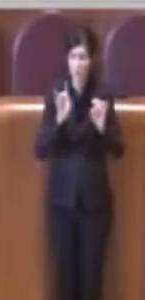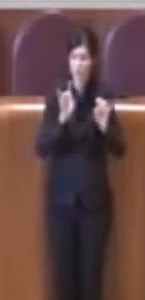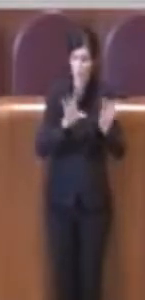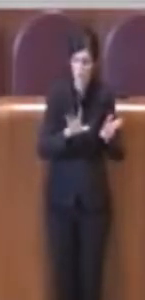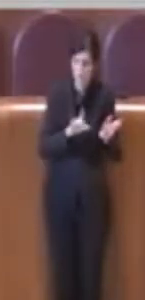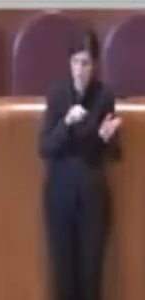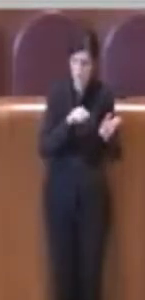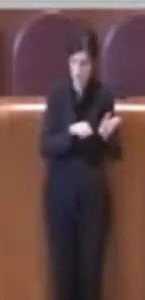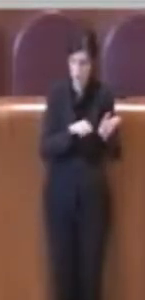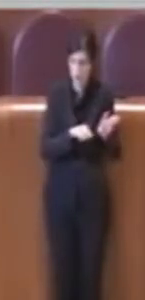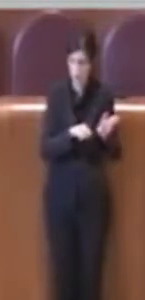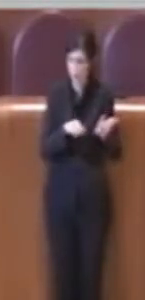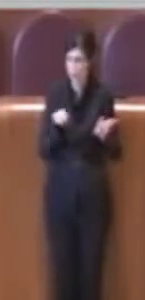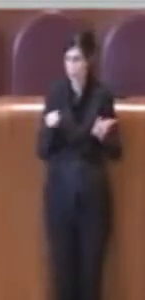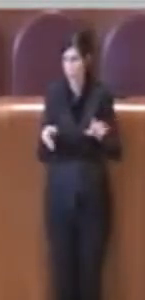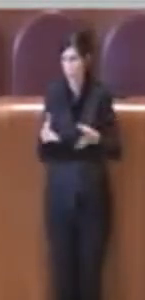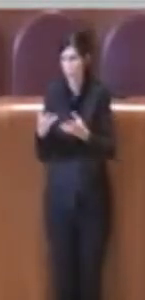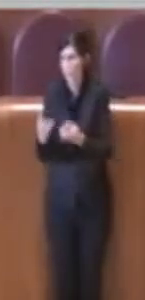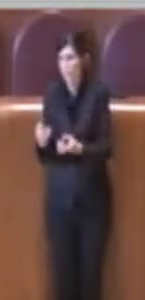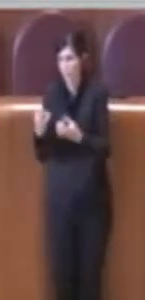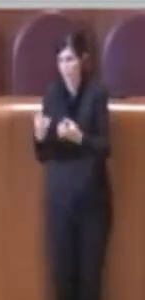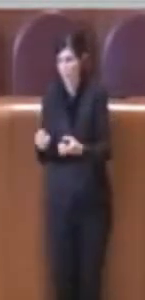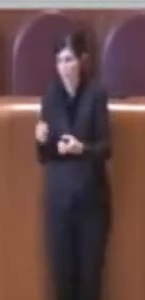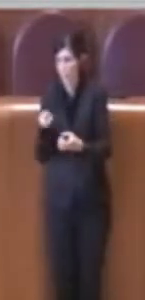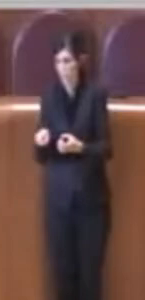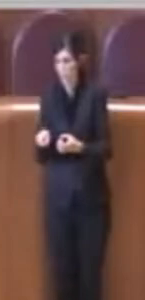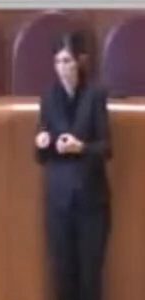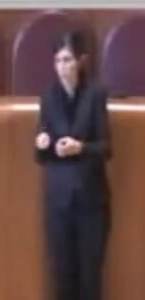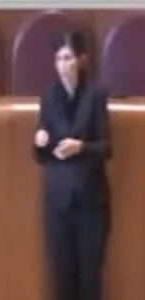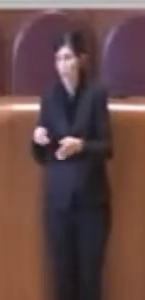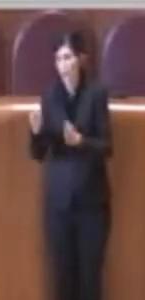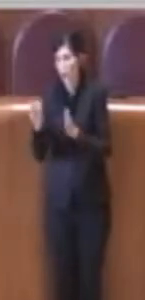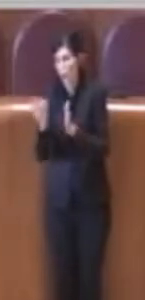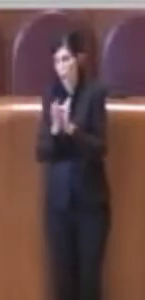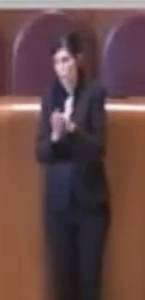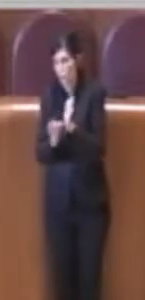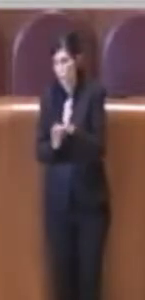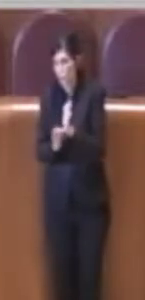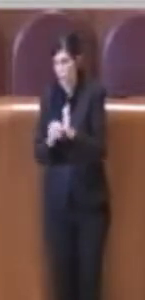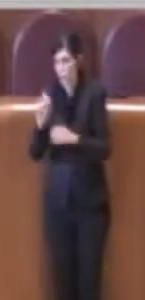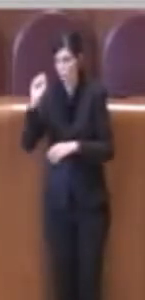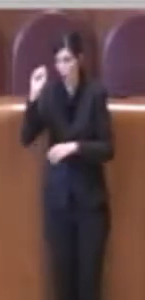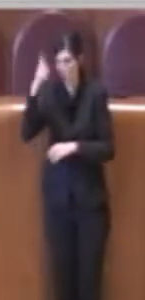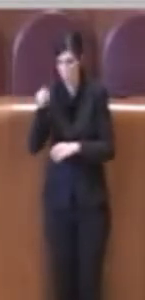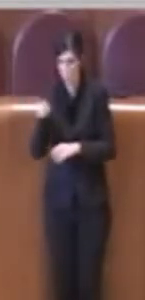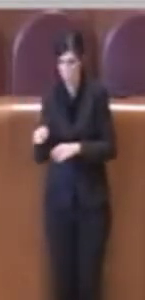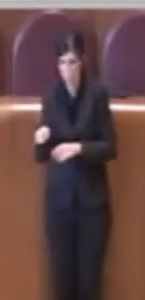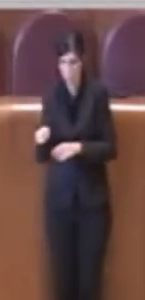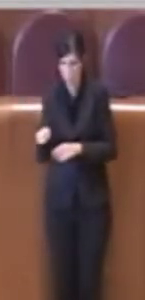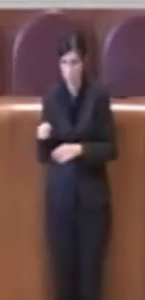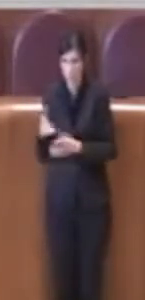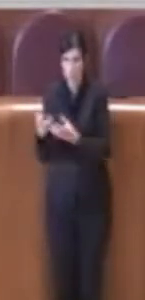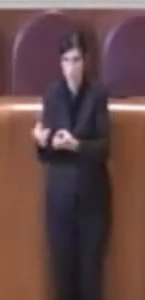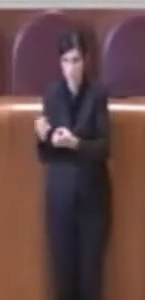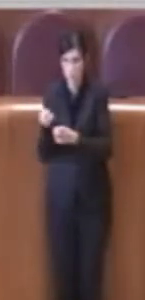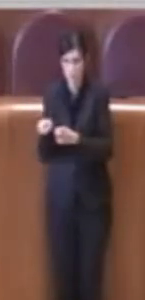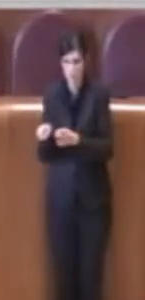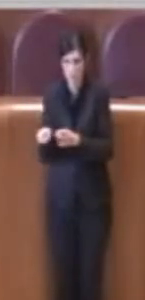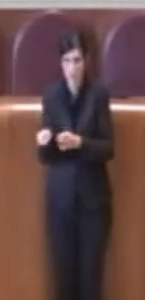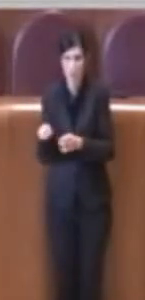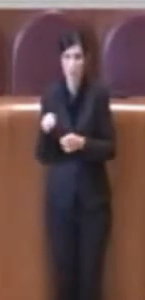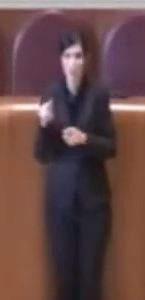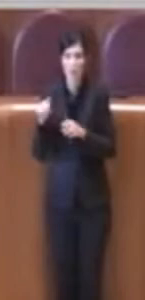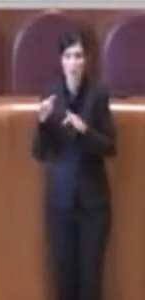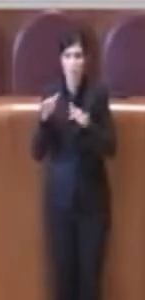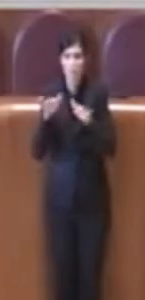l'applicazione senza criteri oggettivi del codice dei beni culturali dall'altra hanno sacrificato a sponsor influenti di ciascuna